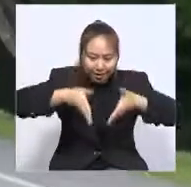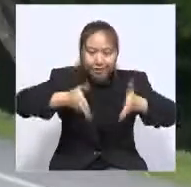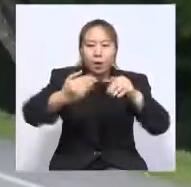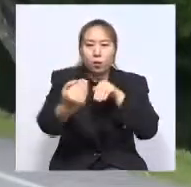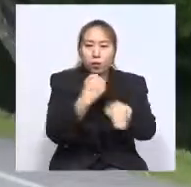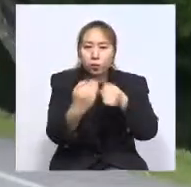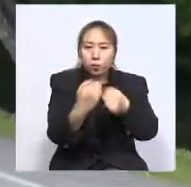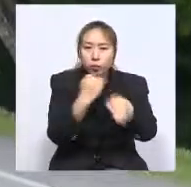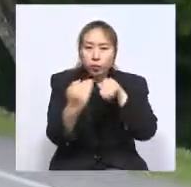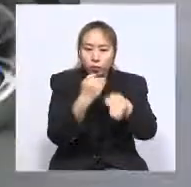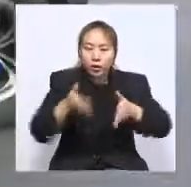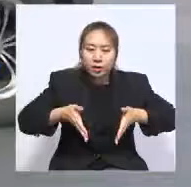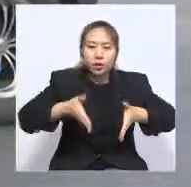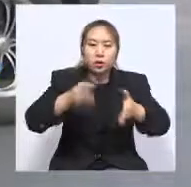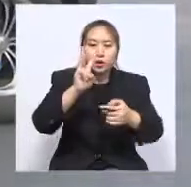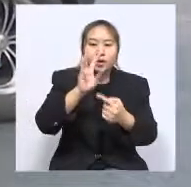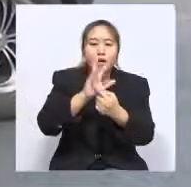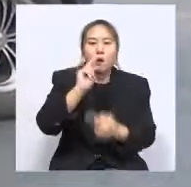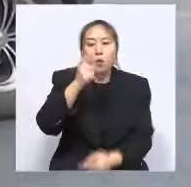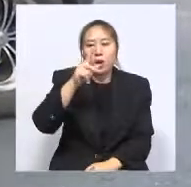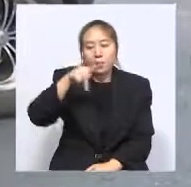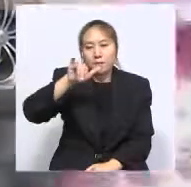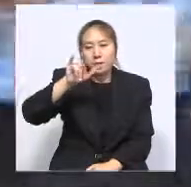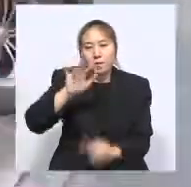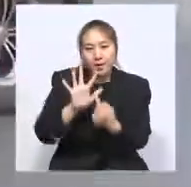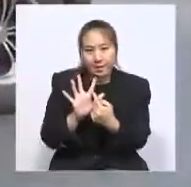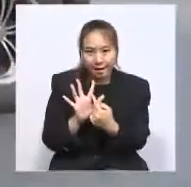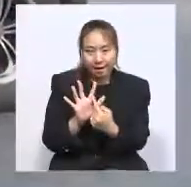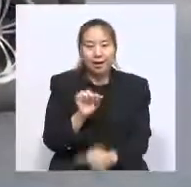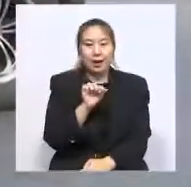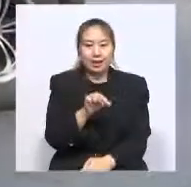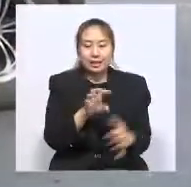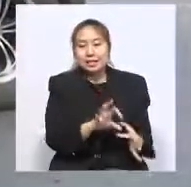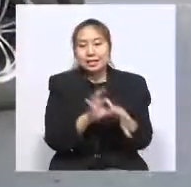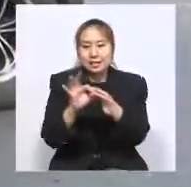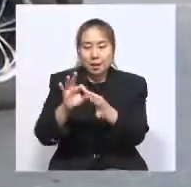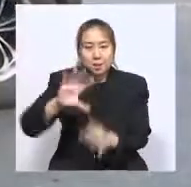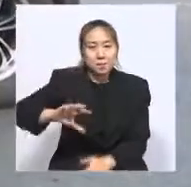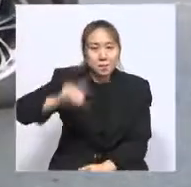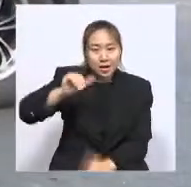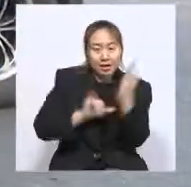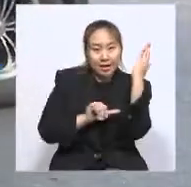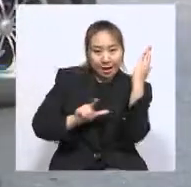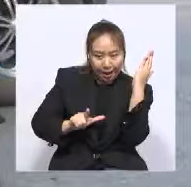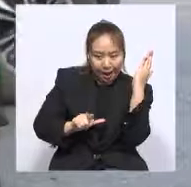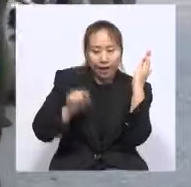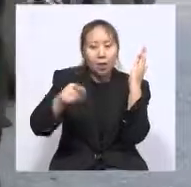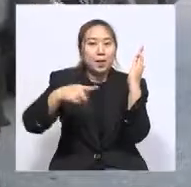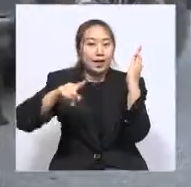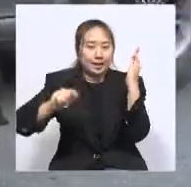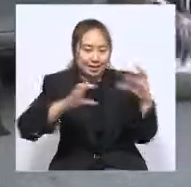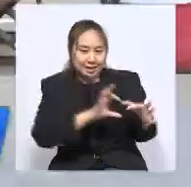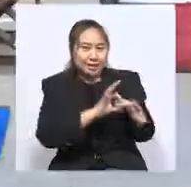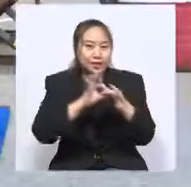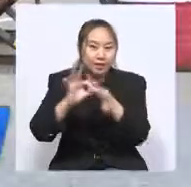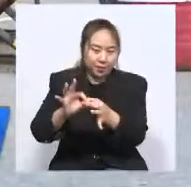ผ่านไปมาในถนนสายวังพญาค่ะซึ่งตรงนี้เป็นเส้นทางเชื่อมต่อระหว่างเขตเมืองยะลาแล้วก็เมืองปัตตานีอย่างเข้มงวดเลยน